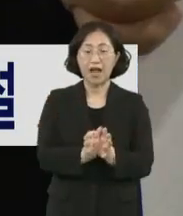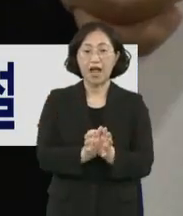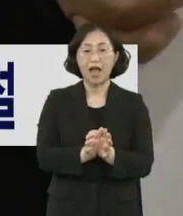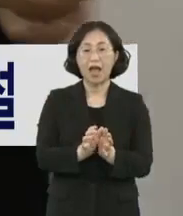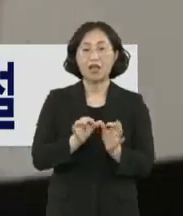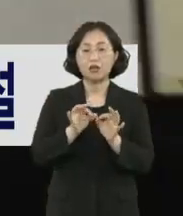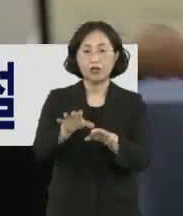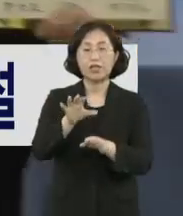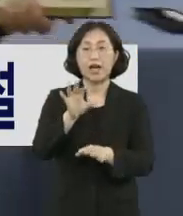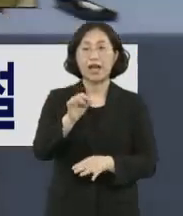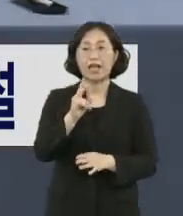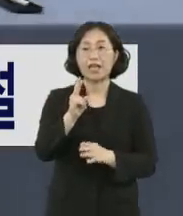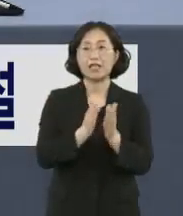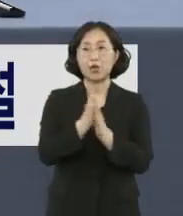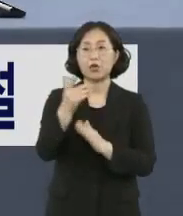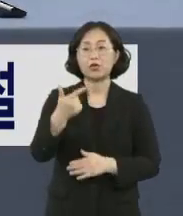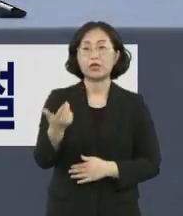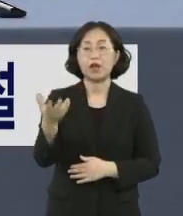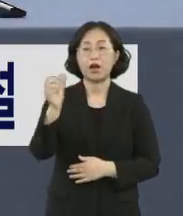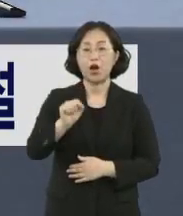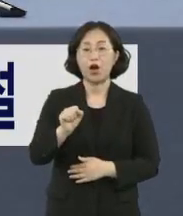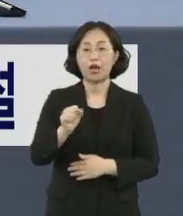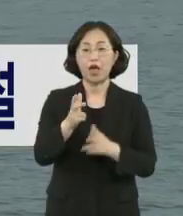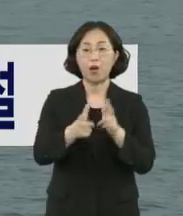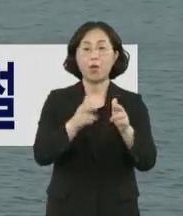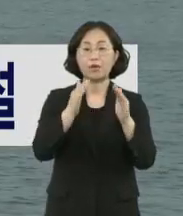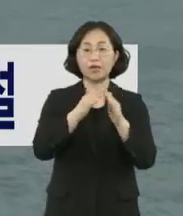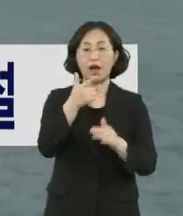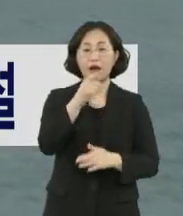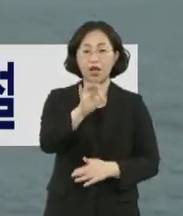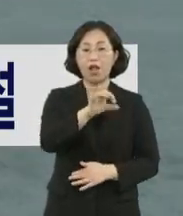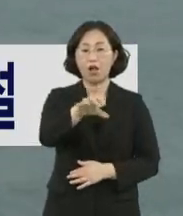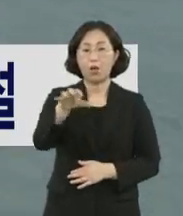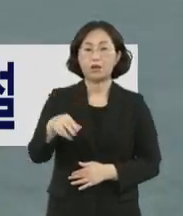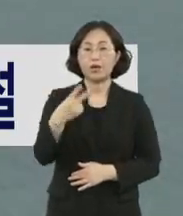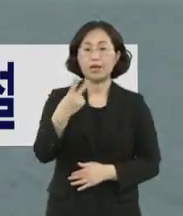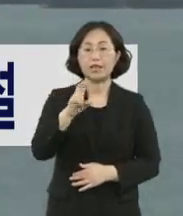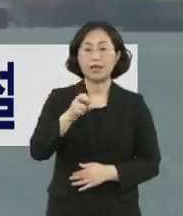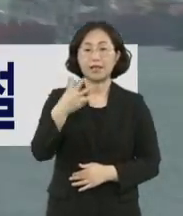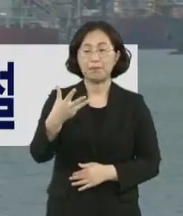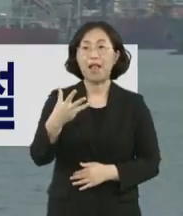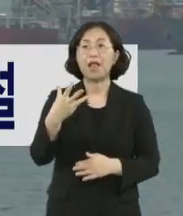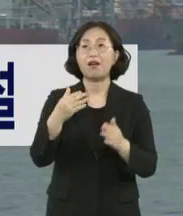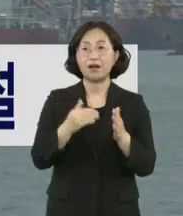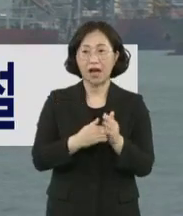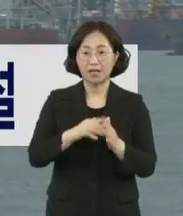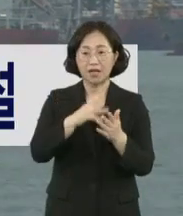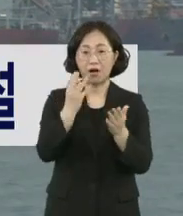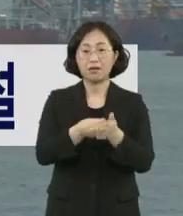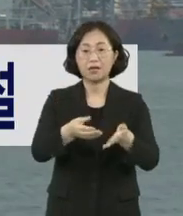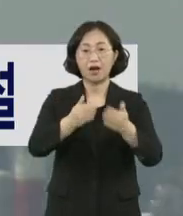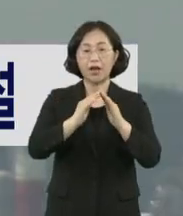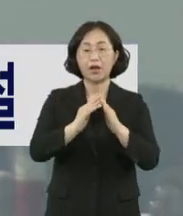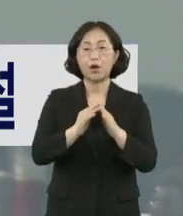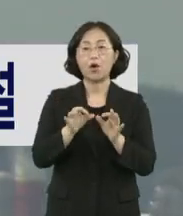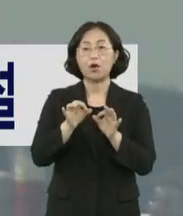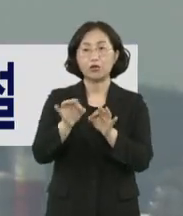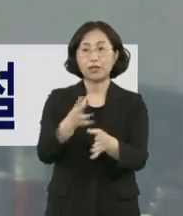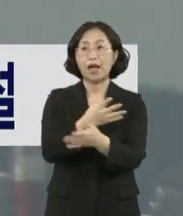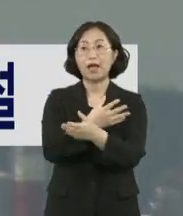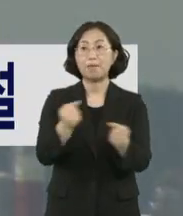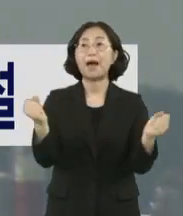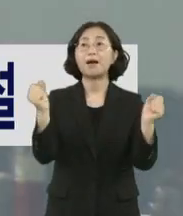총 투자액 2조 6천억 원 규모의 공장 10곳을 오는 2028년까지 건설하기로 하고 투자